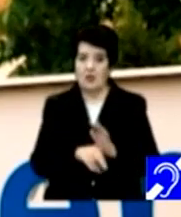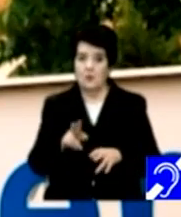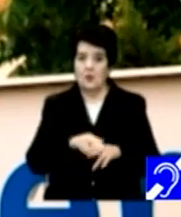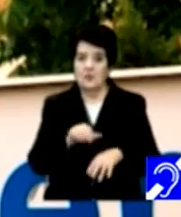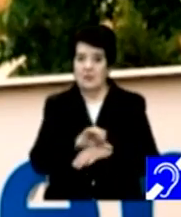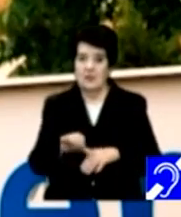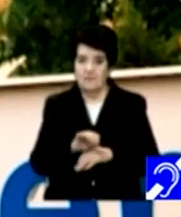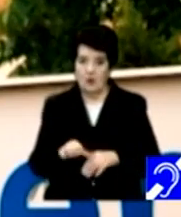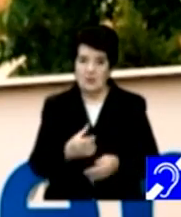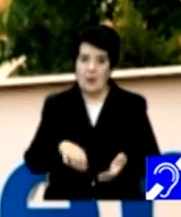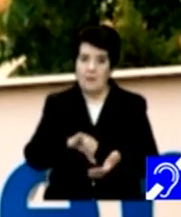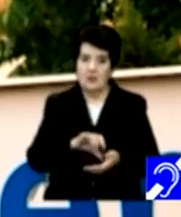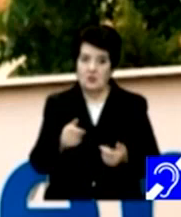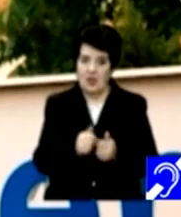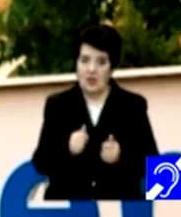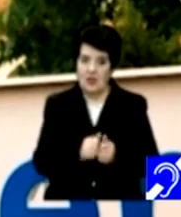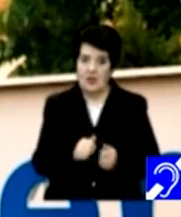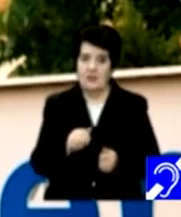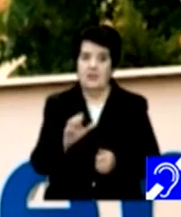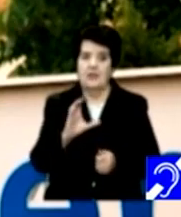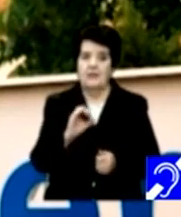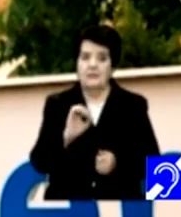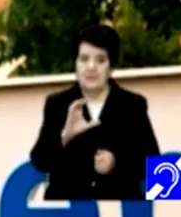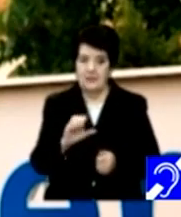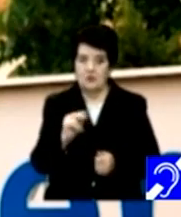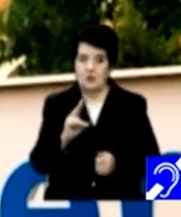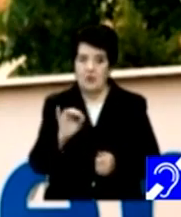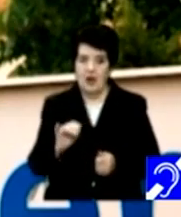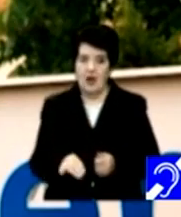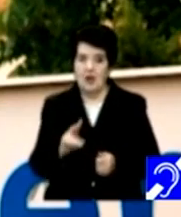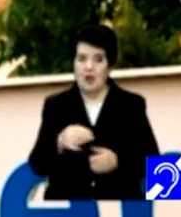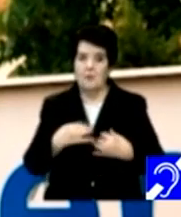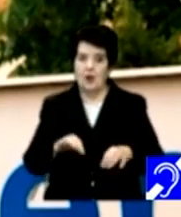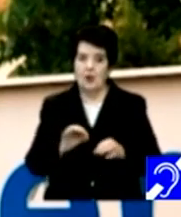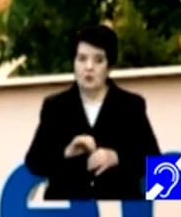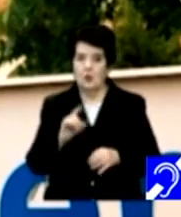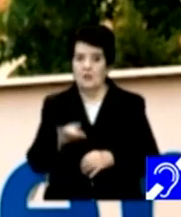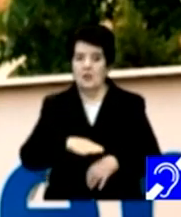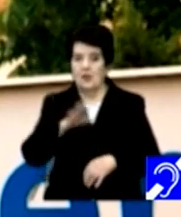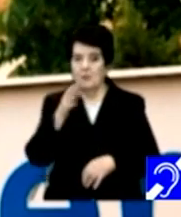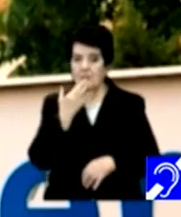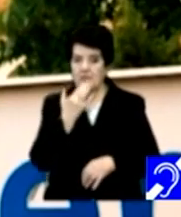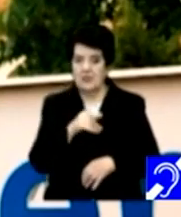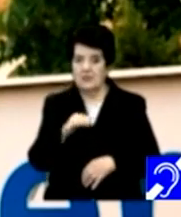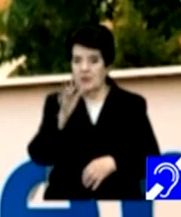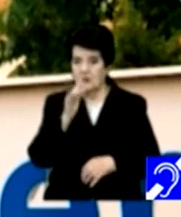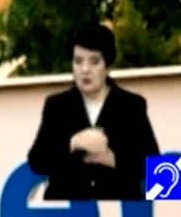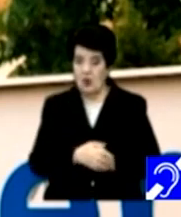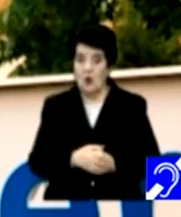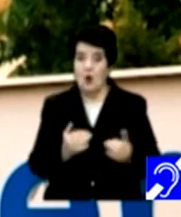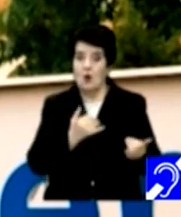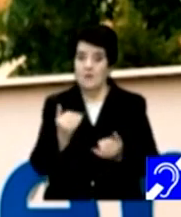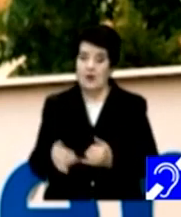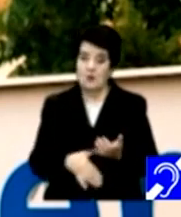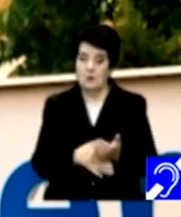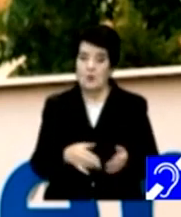de Frontieră au participat alături de SIS, CNA și Procuratura Anticorupție la descinderile din Aeroportul Internațional Chișinău, oferind